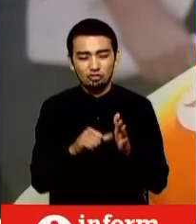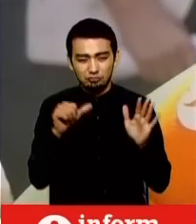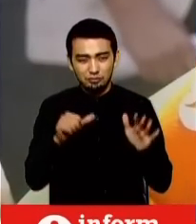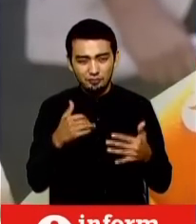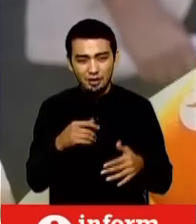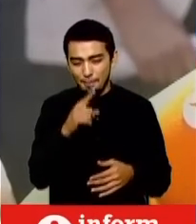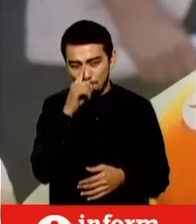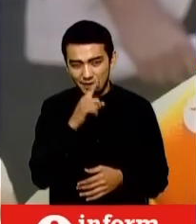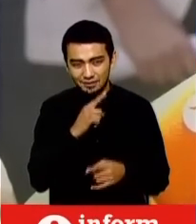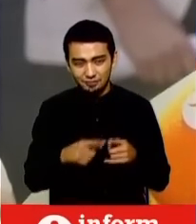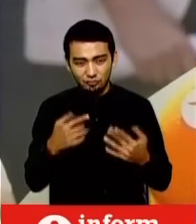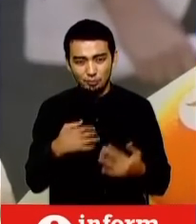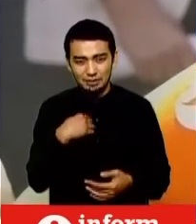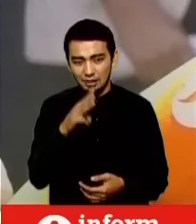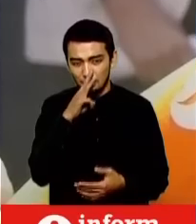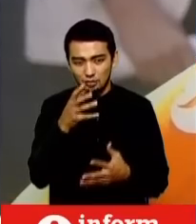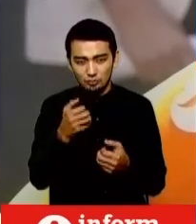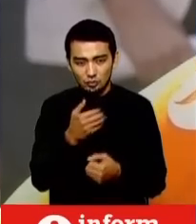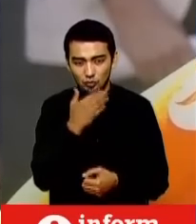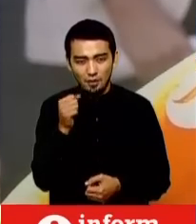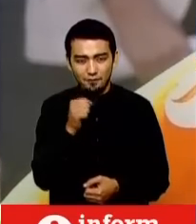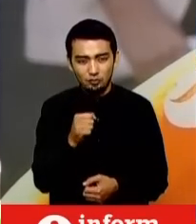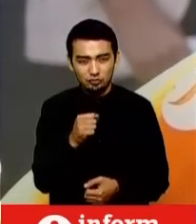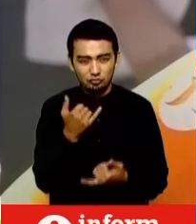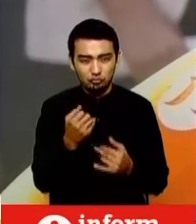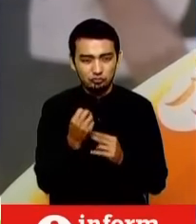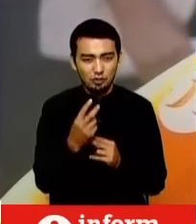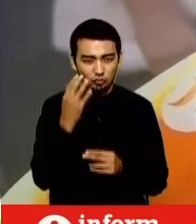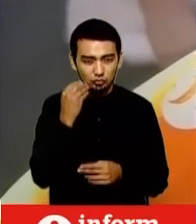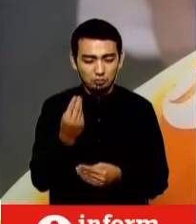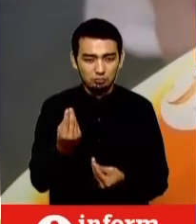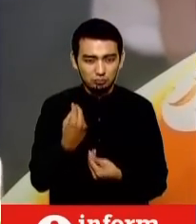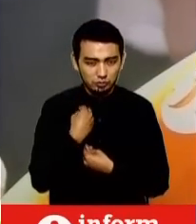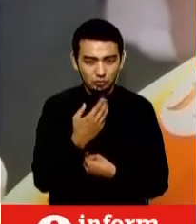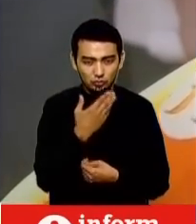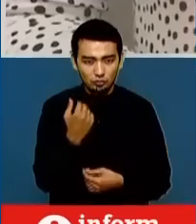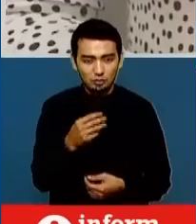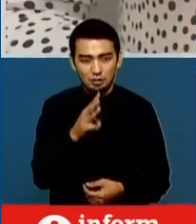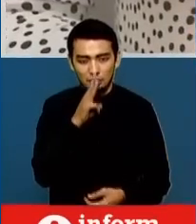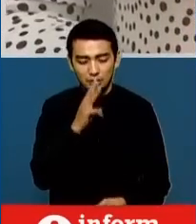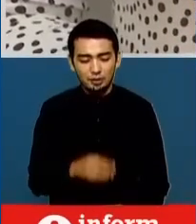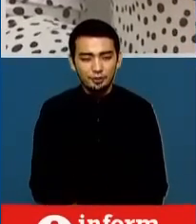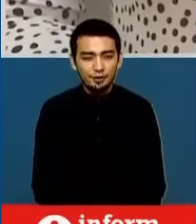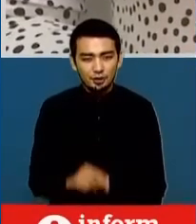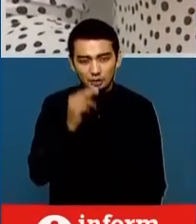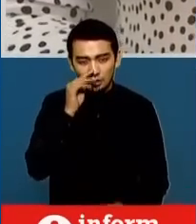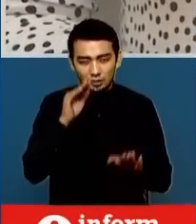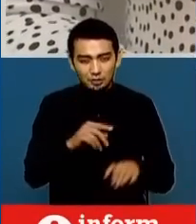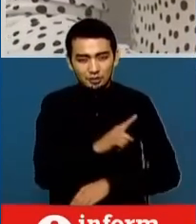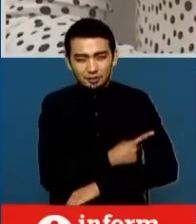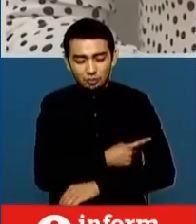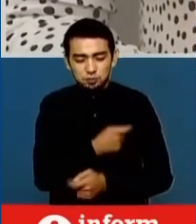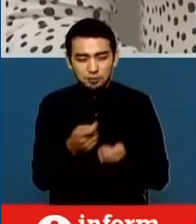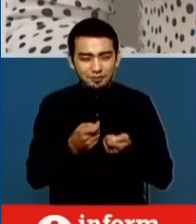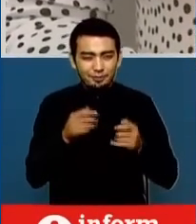жоқпыз. Мысалы, осы бүгін 12-сі болатын болса, айлық жоқ. Шымкентте ветеринария